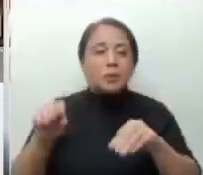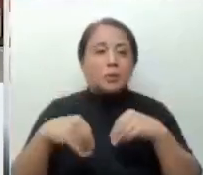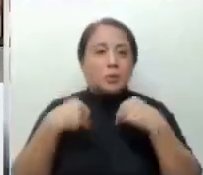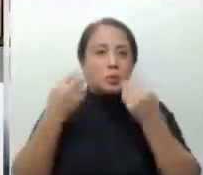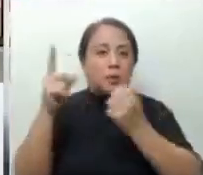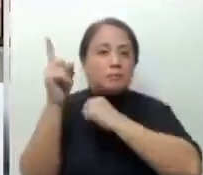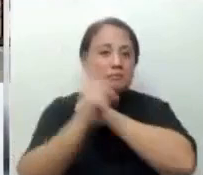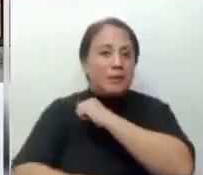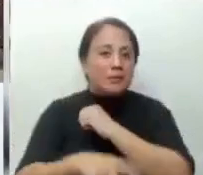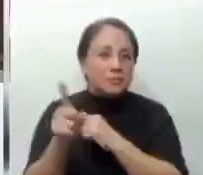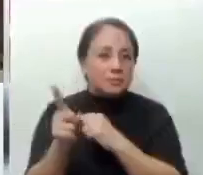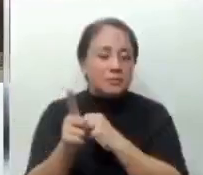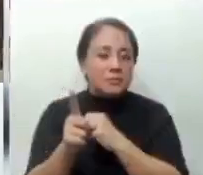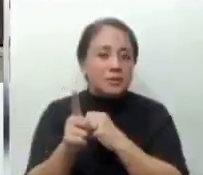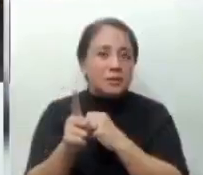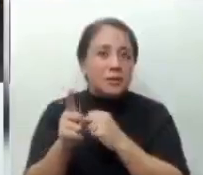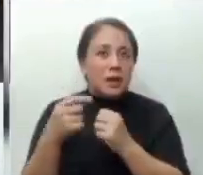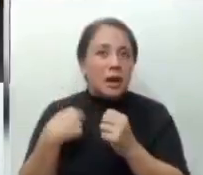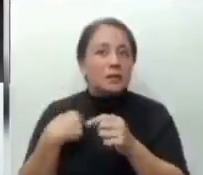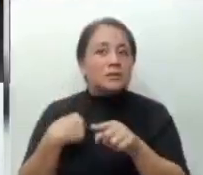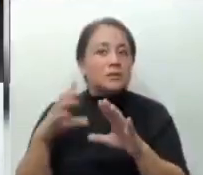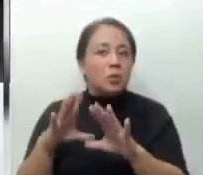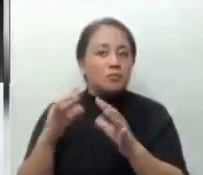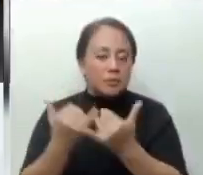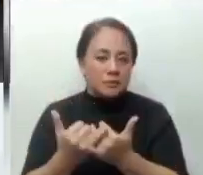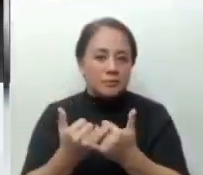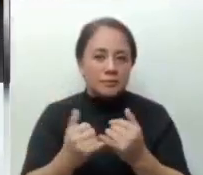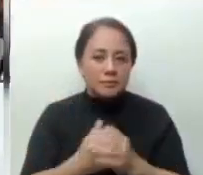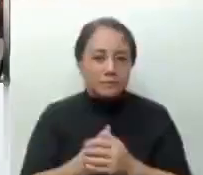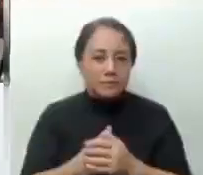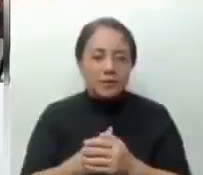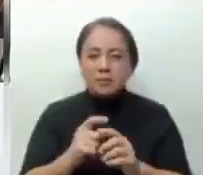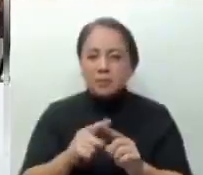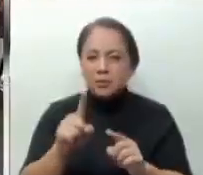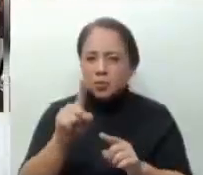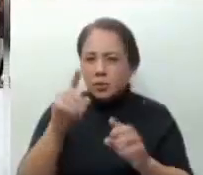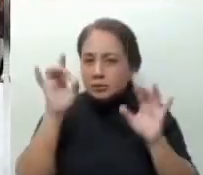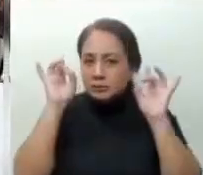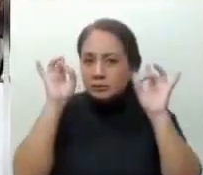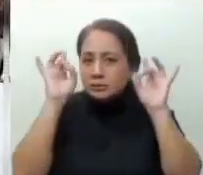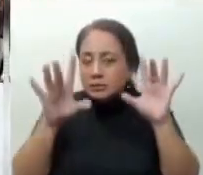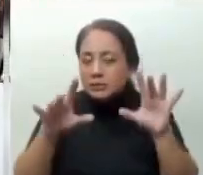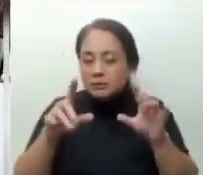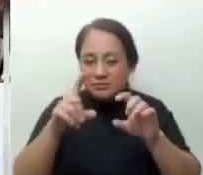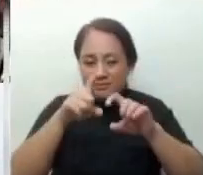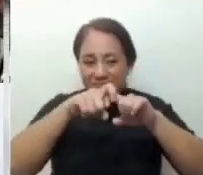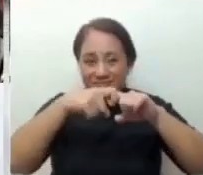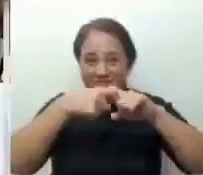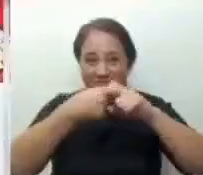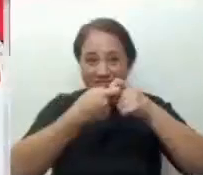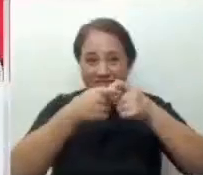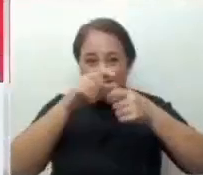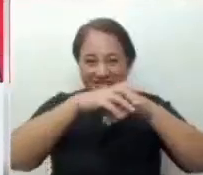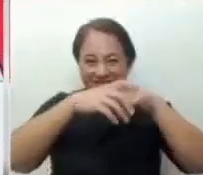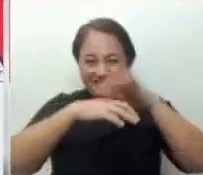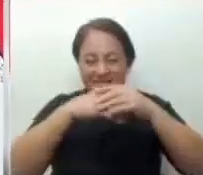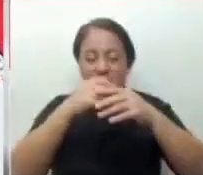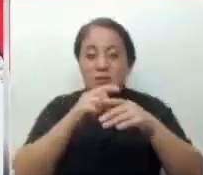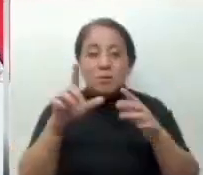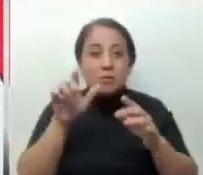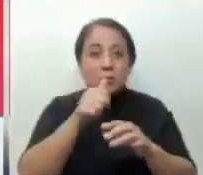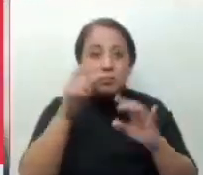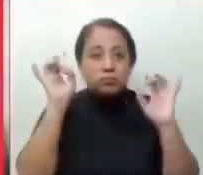itong utility companies natin. Pero may isa pang panganib na dala ang spaghetti wires. Ang panganib siguro niyan